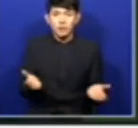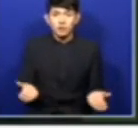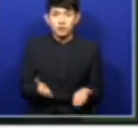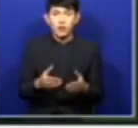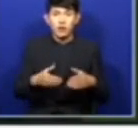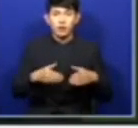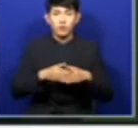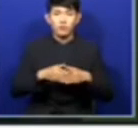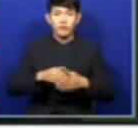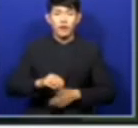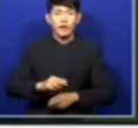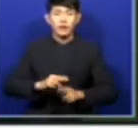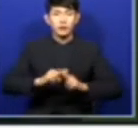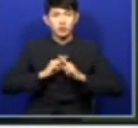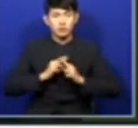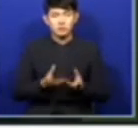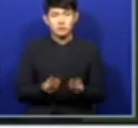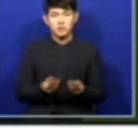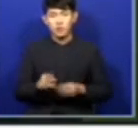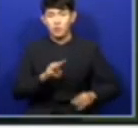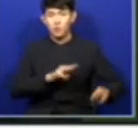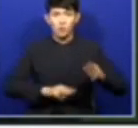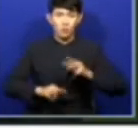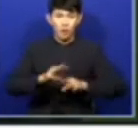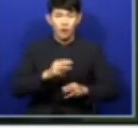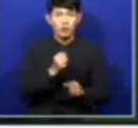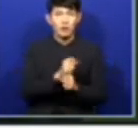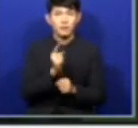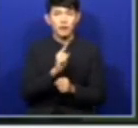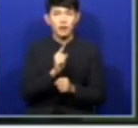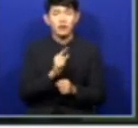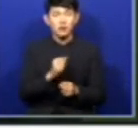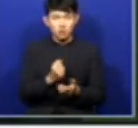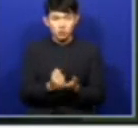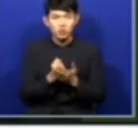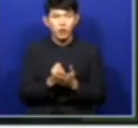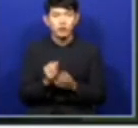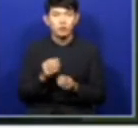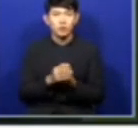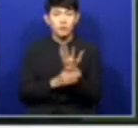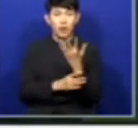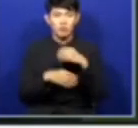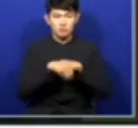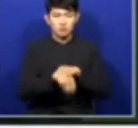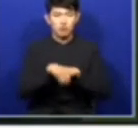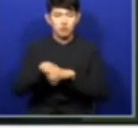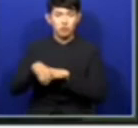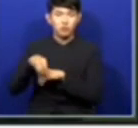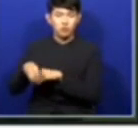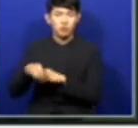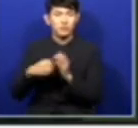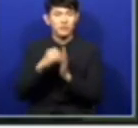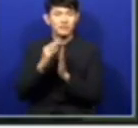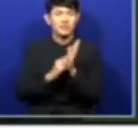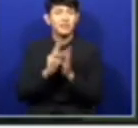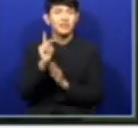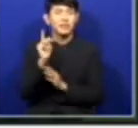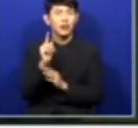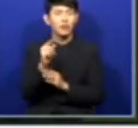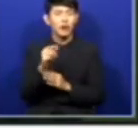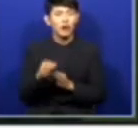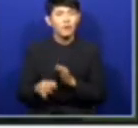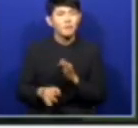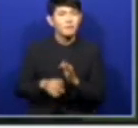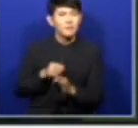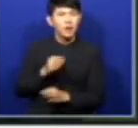ช้พื้นที่ของเขาที่มีอยู่มาสร้างเป็นพื้นที่สีเขียวแล้วก็ใช้วิธีการในการแลกเปลี่ยนเพราะว่าเขาก็ต้องมี